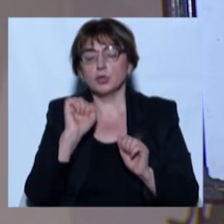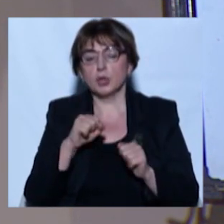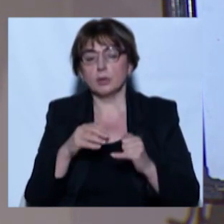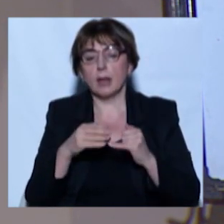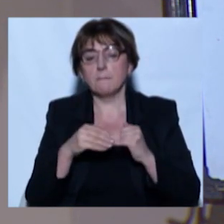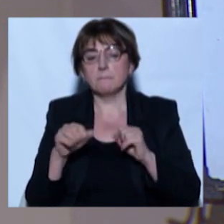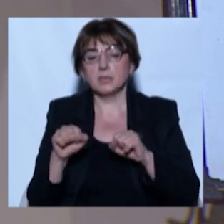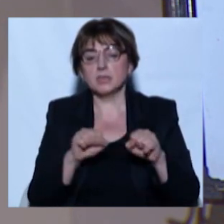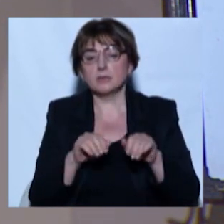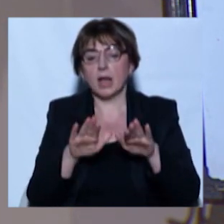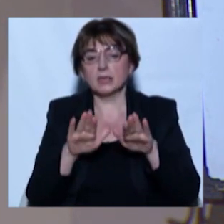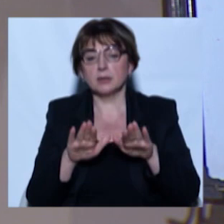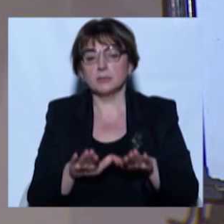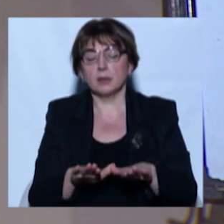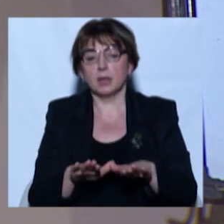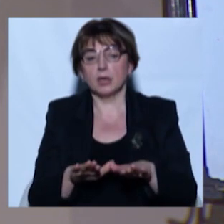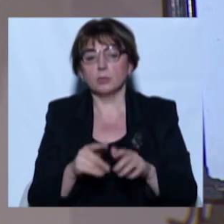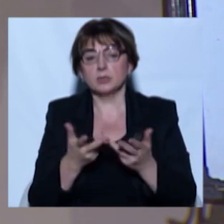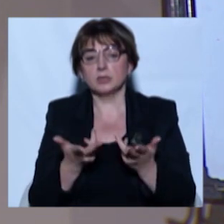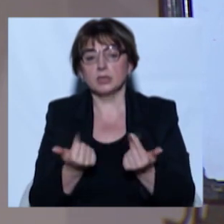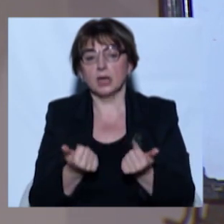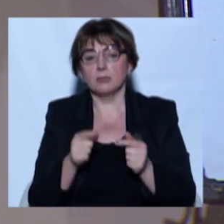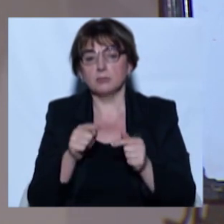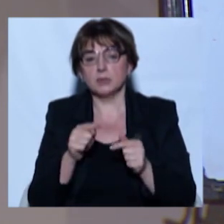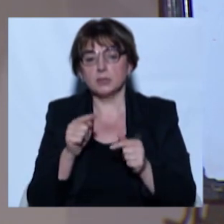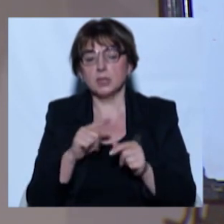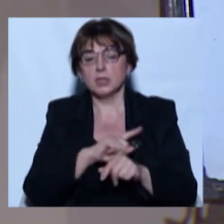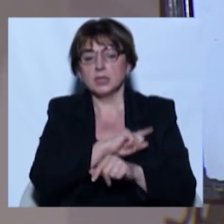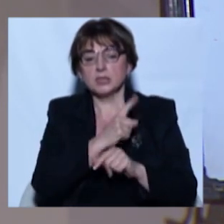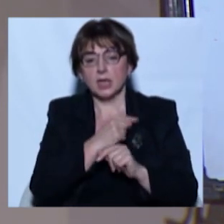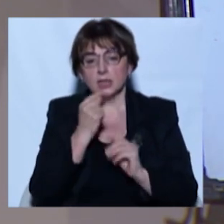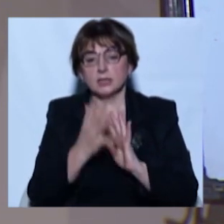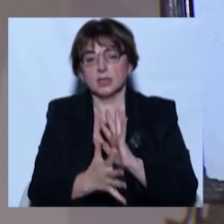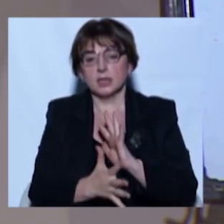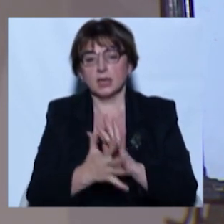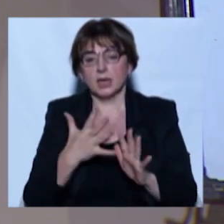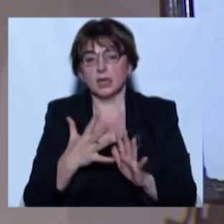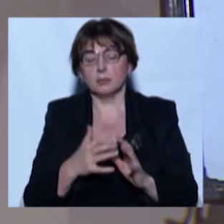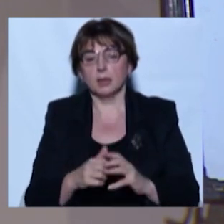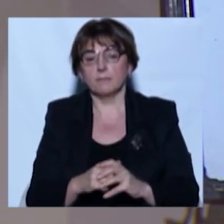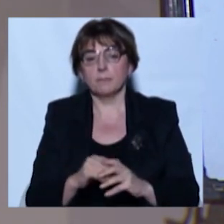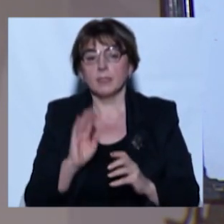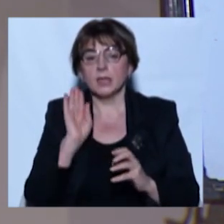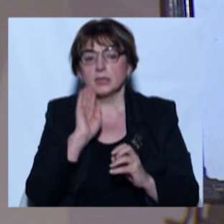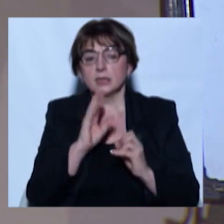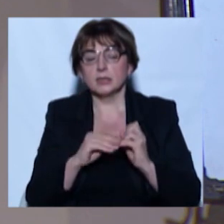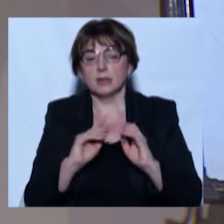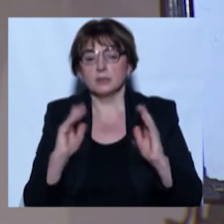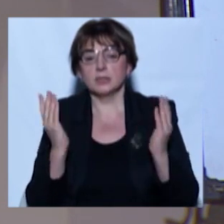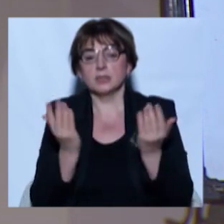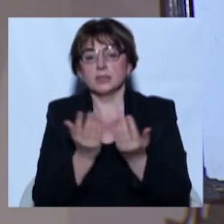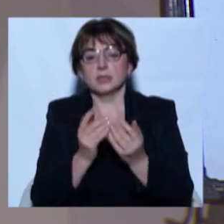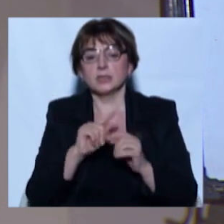მიწისძვრის ადგილმდებარეობის და მისი სიძლიერის დადგენა. დედამიწის